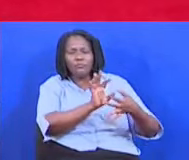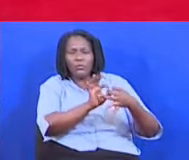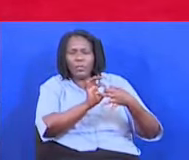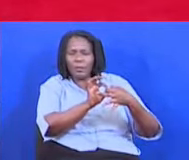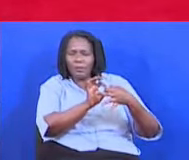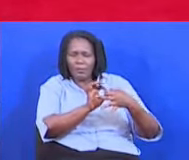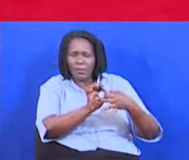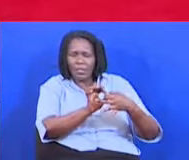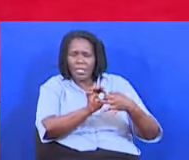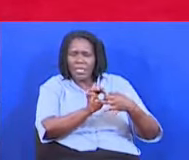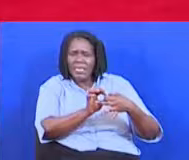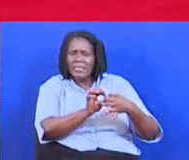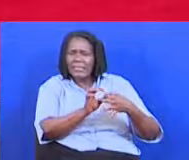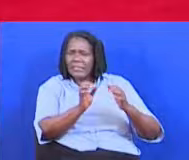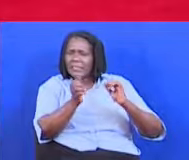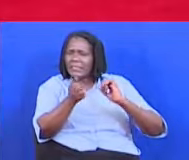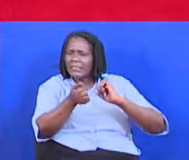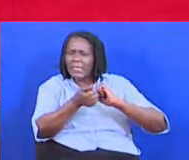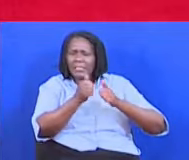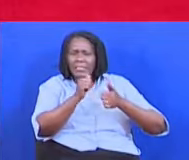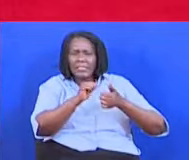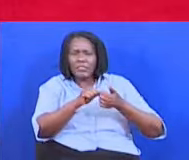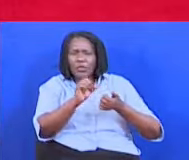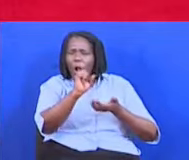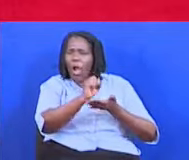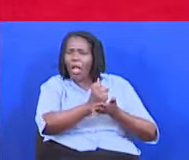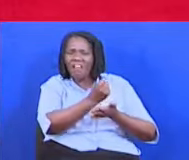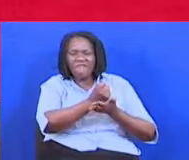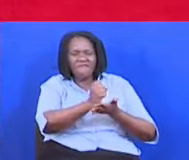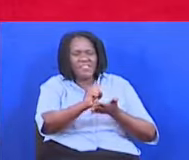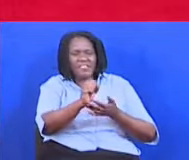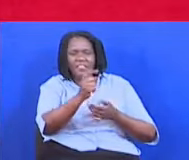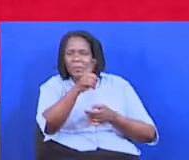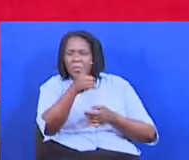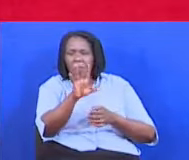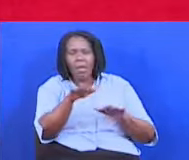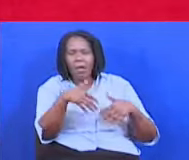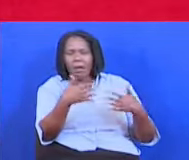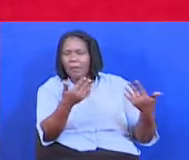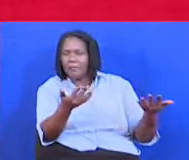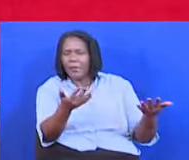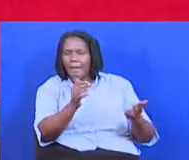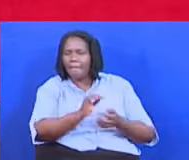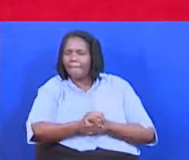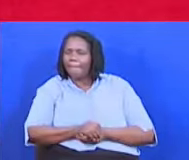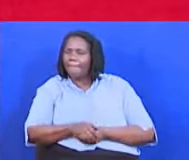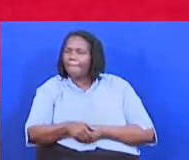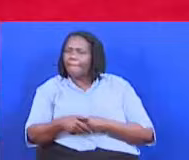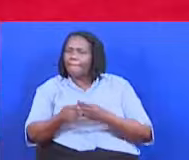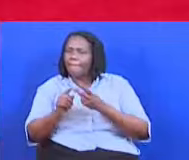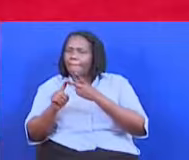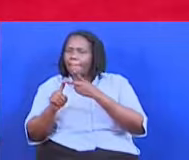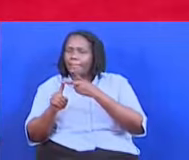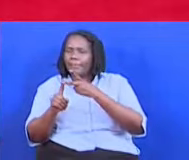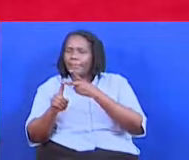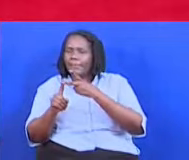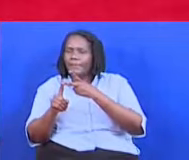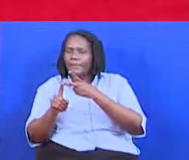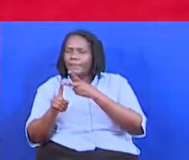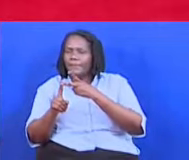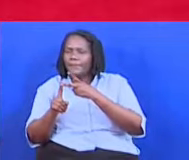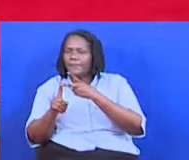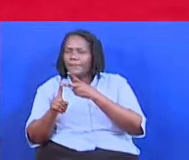kuwa na tatizo la kutoa visa kwa Zanzibar. Kuhusu swala la pili, Mheshimiwa